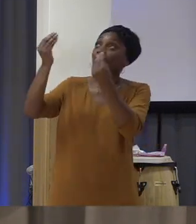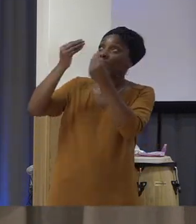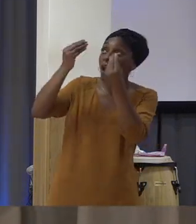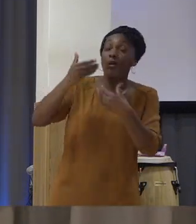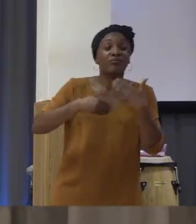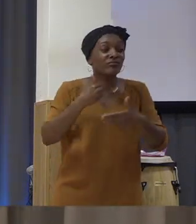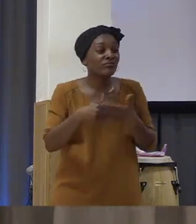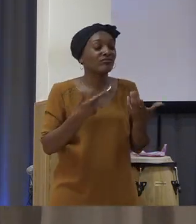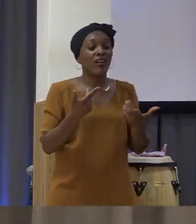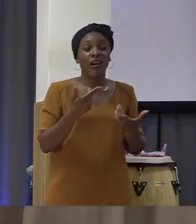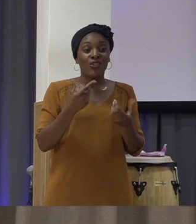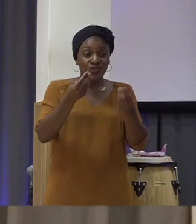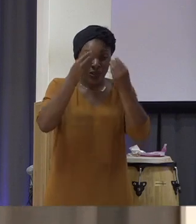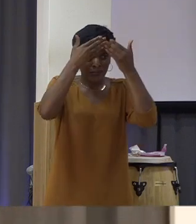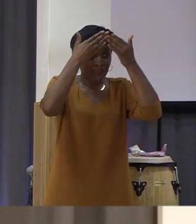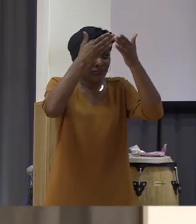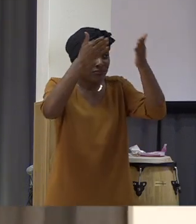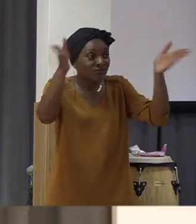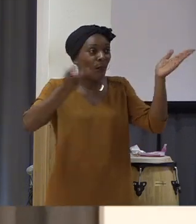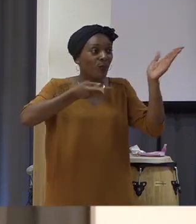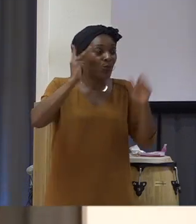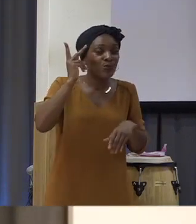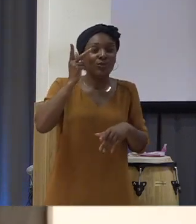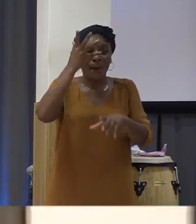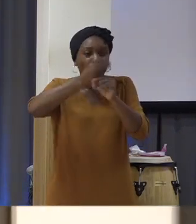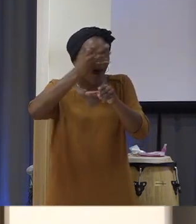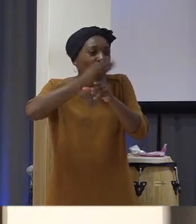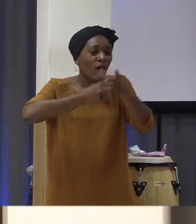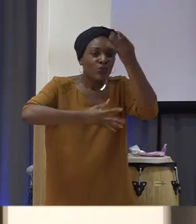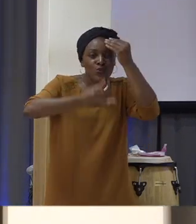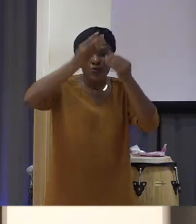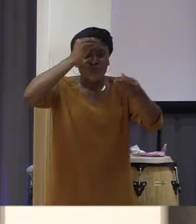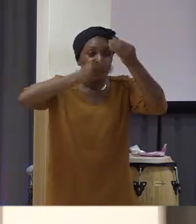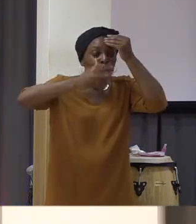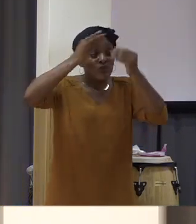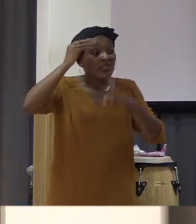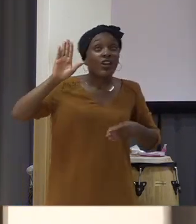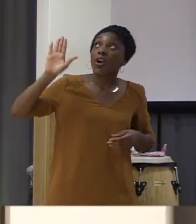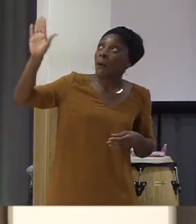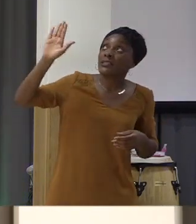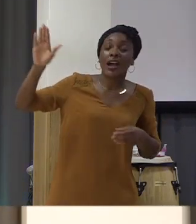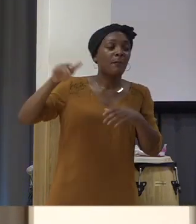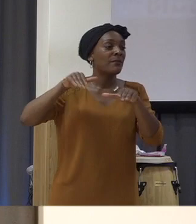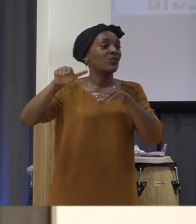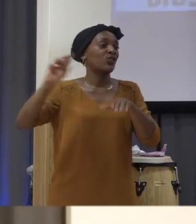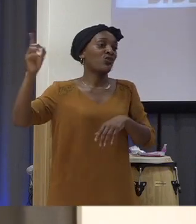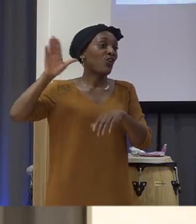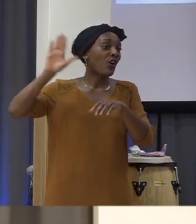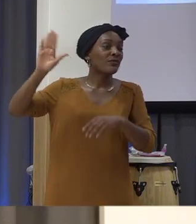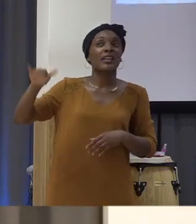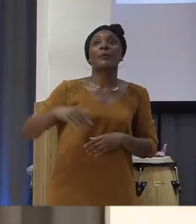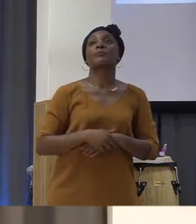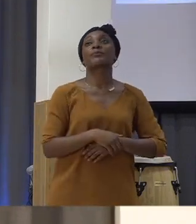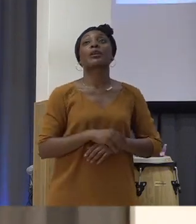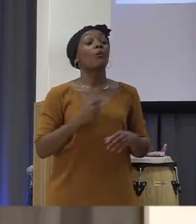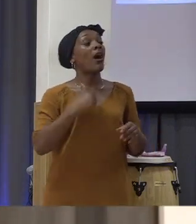de sensibilité. Et c'est comme cela que Dieu procède. C'est un lieu de service. Moi, pour ma part, quand je suis